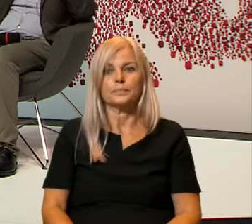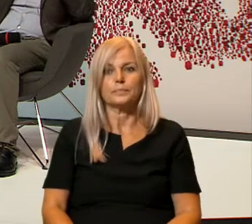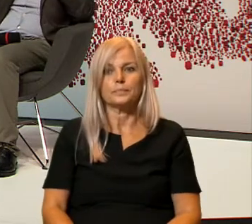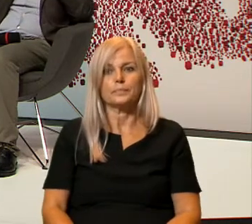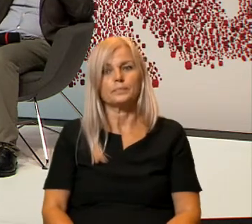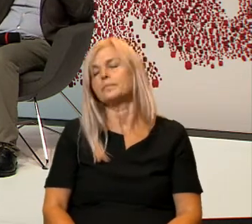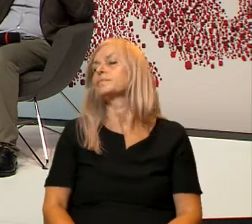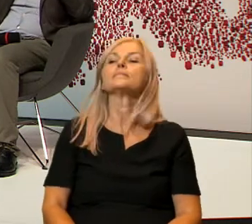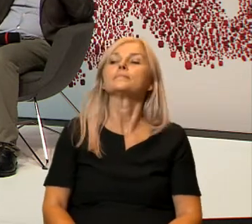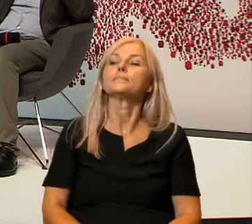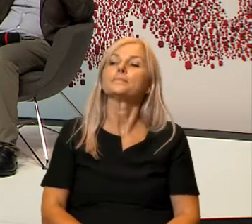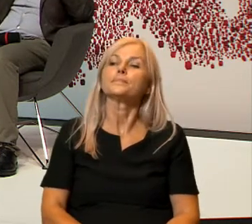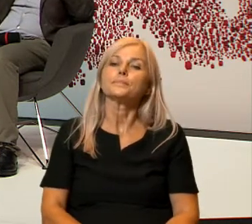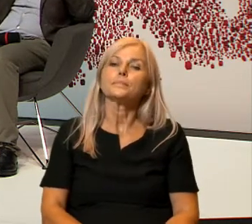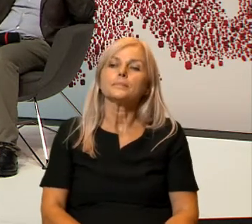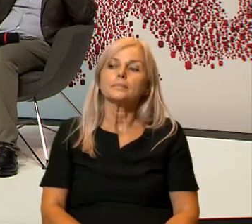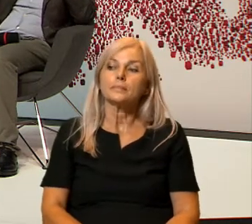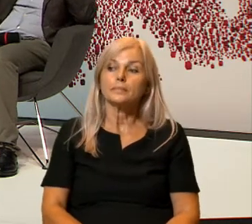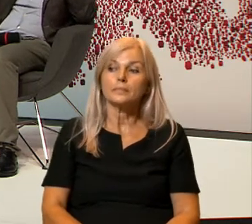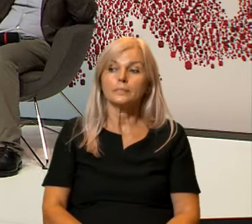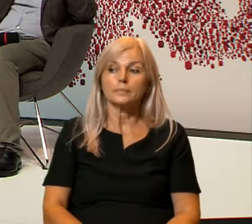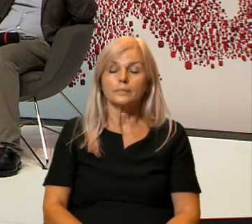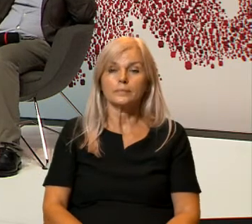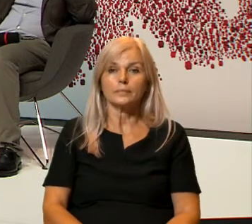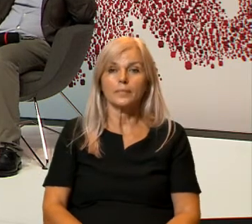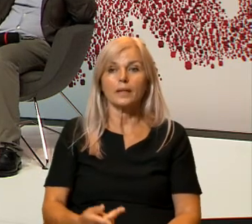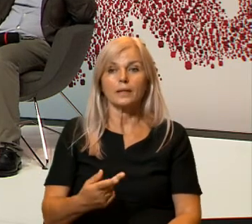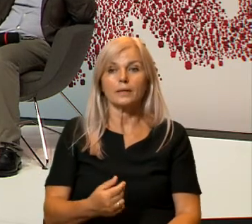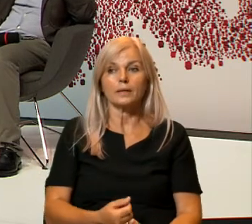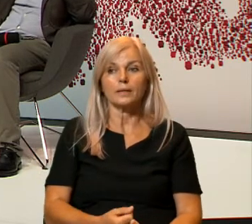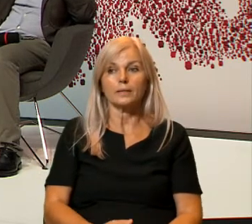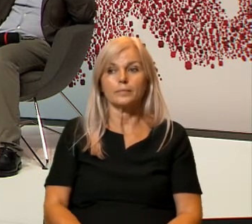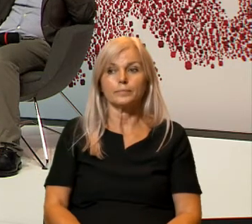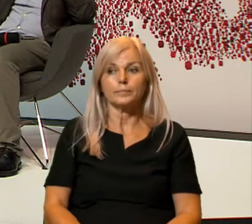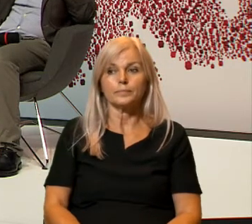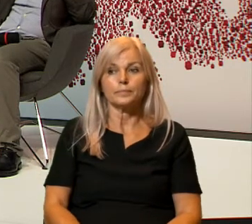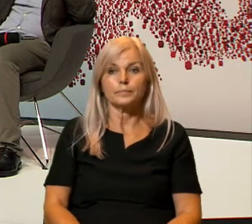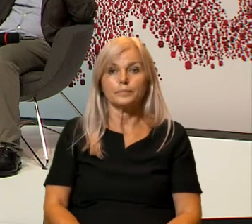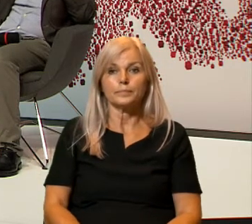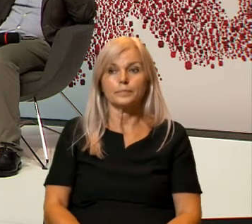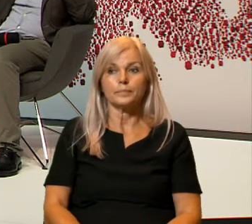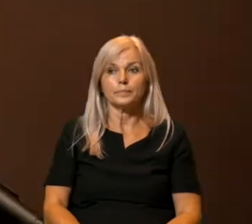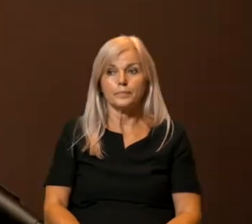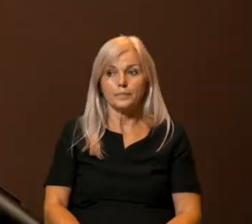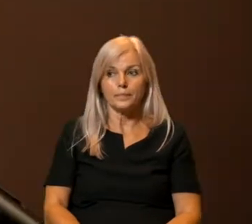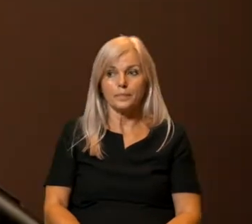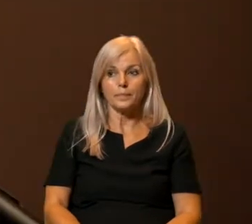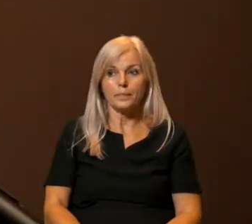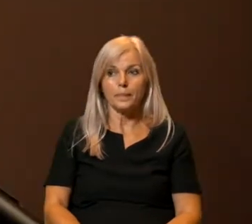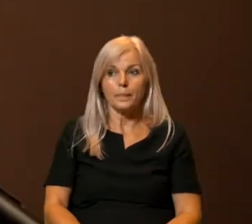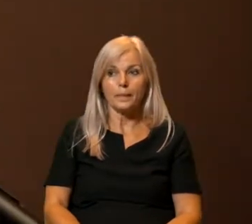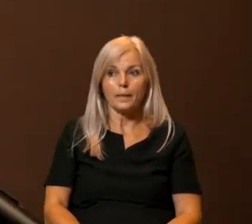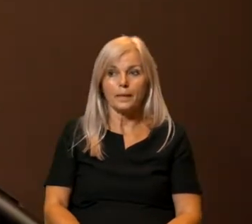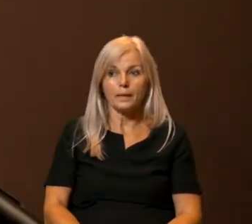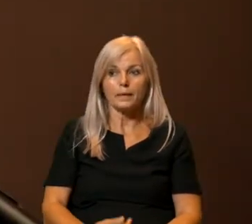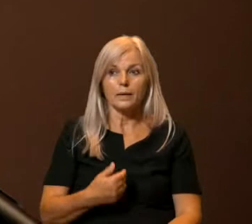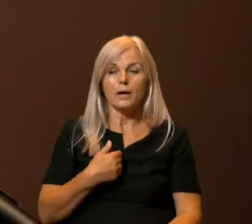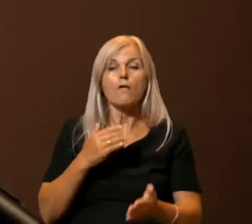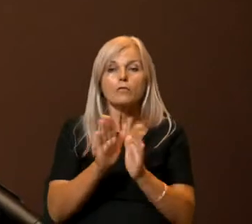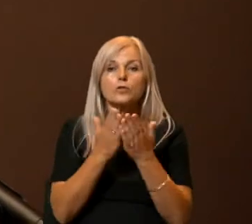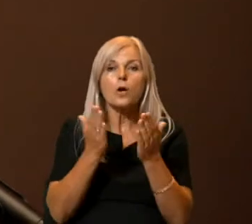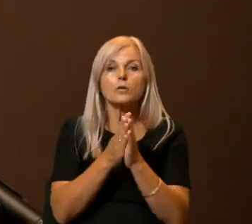English? Yeah. Okay. I'm not familiar with your book, so I'm asking really książki,